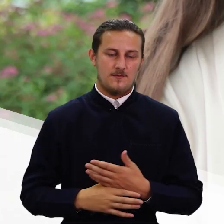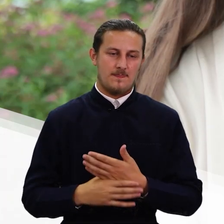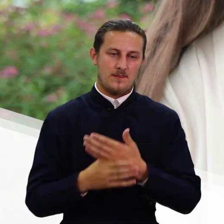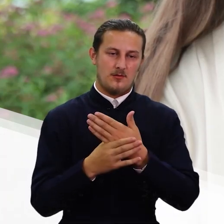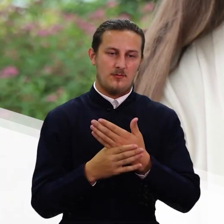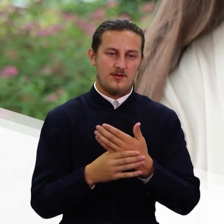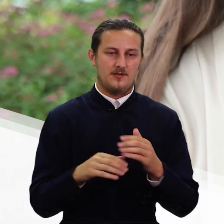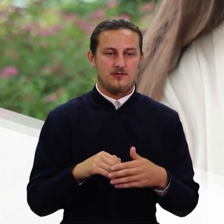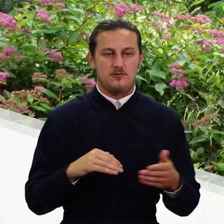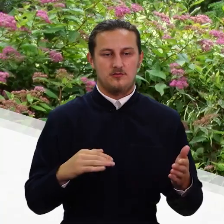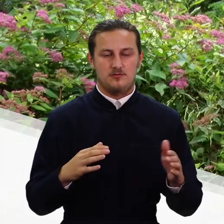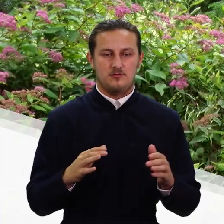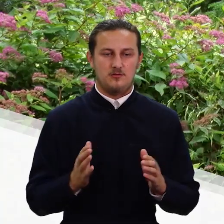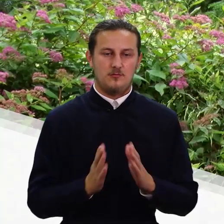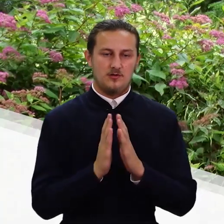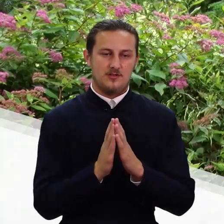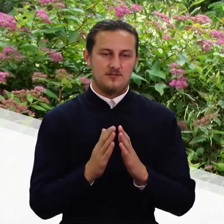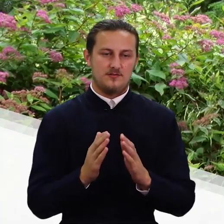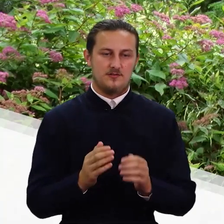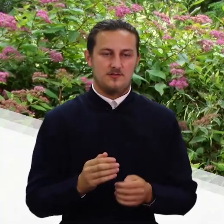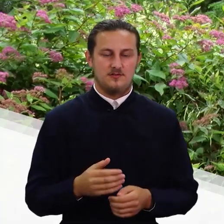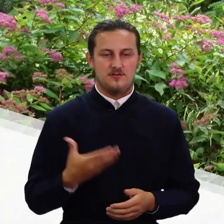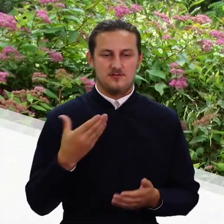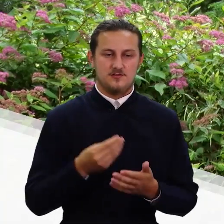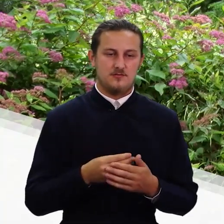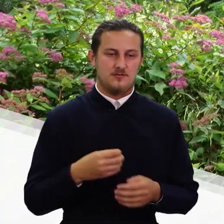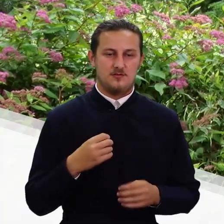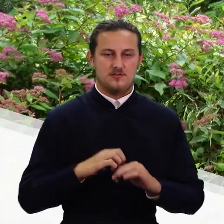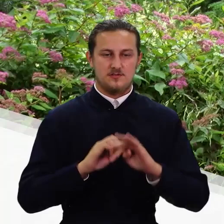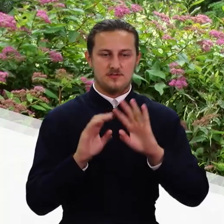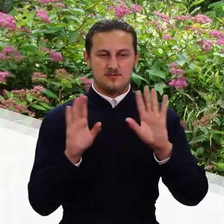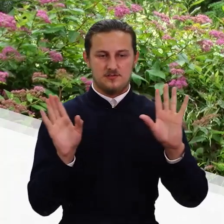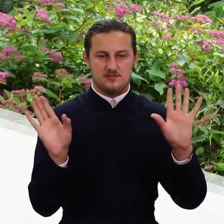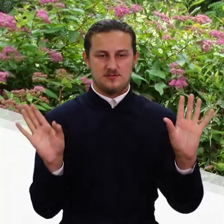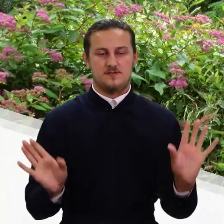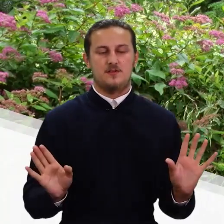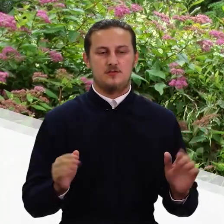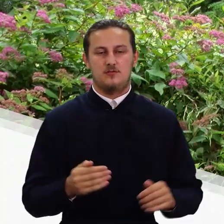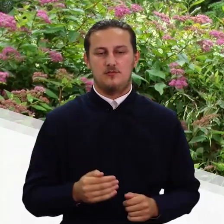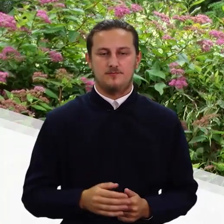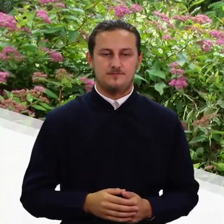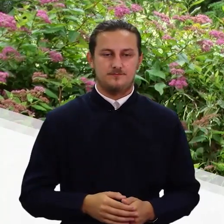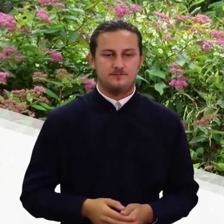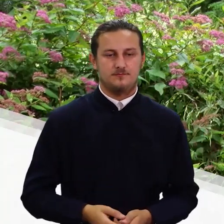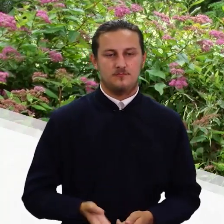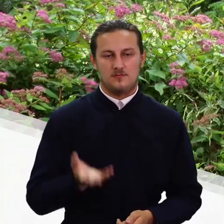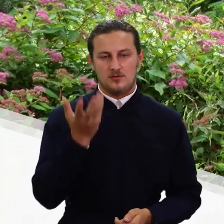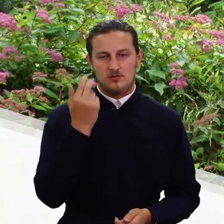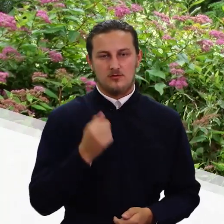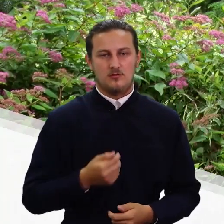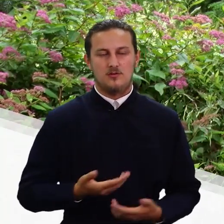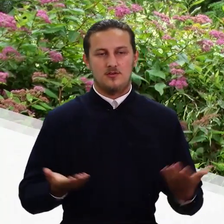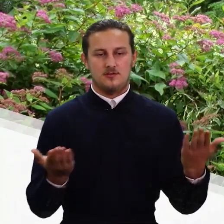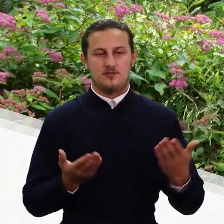як це відбулося з тобою. Тобі допомогли вирішитися якісь життєві питання. І